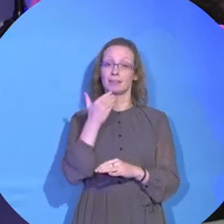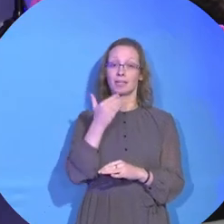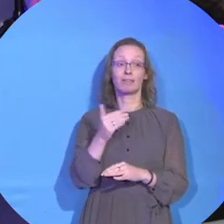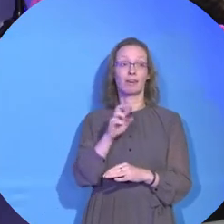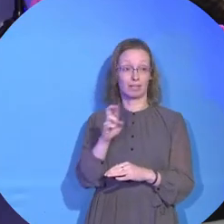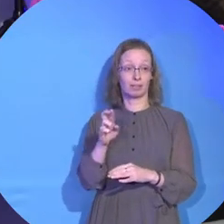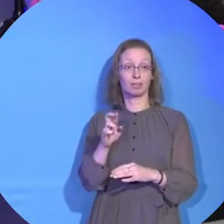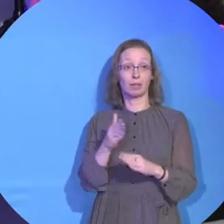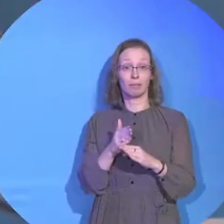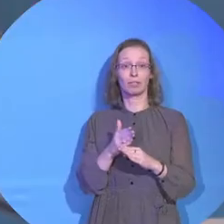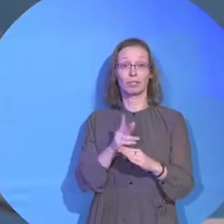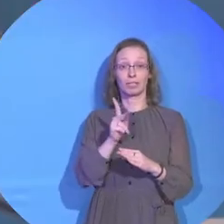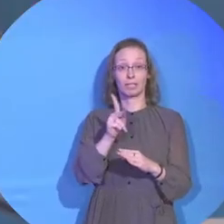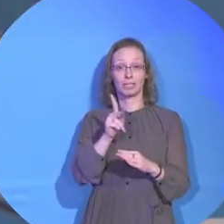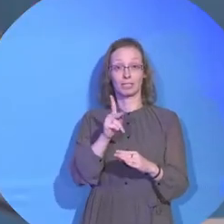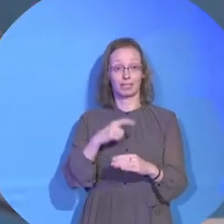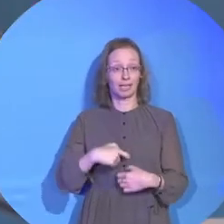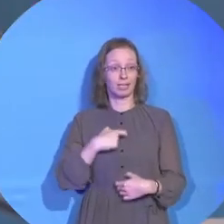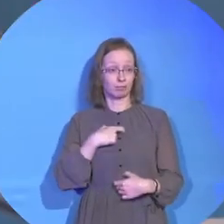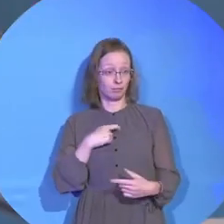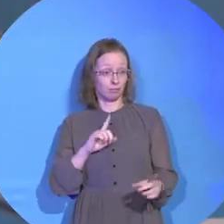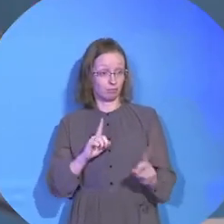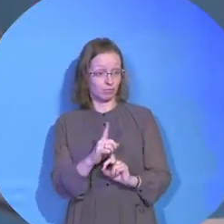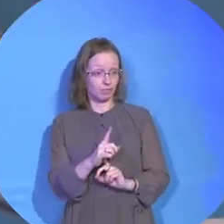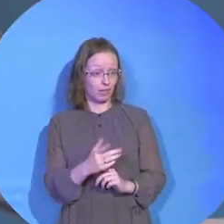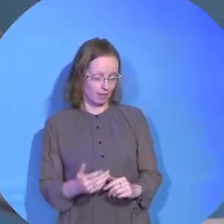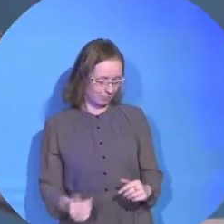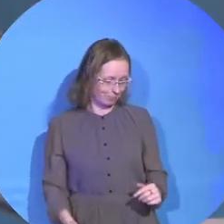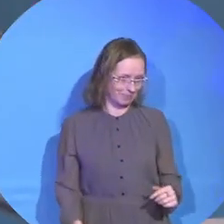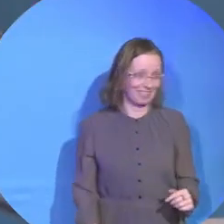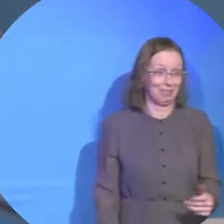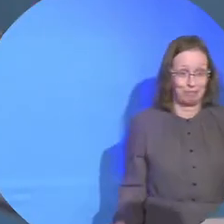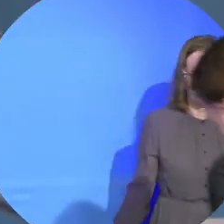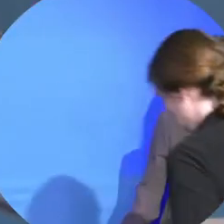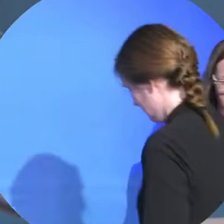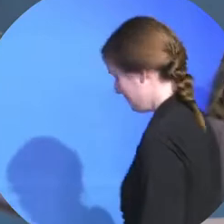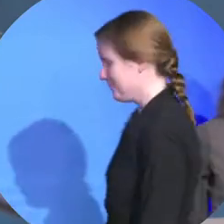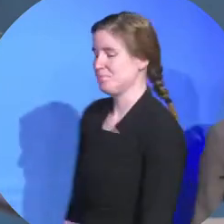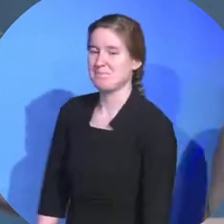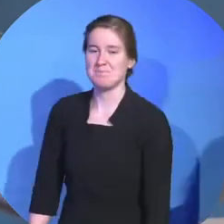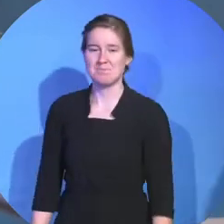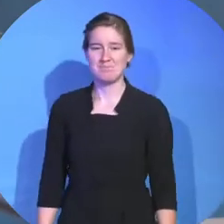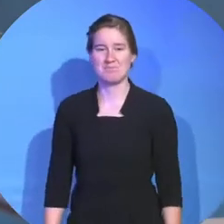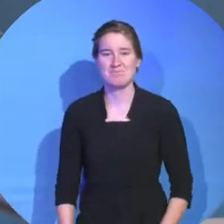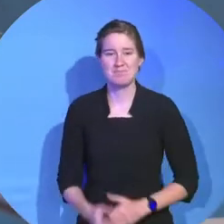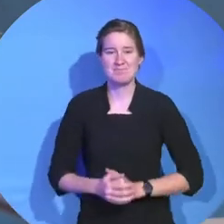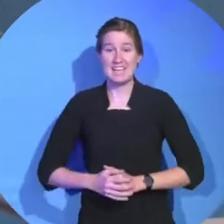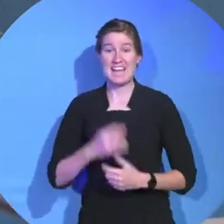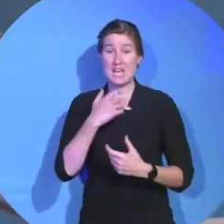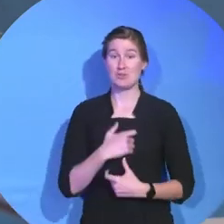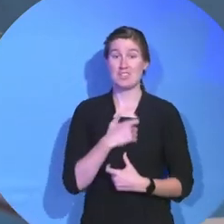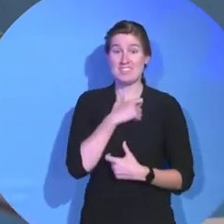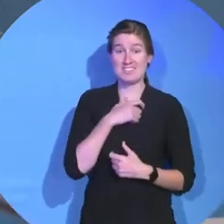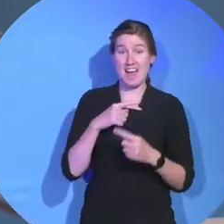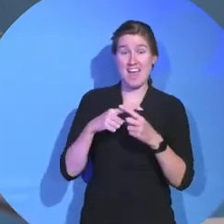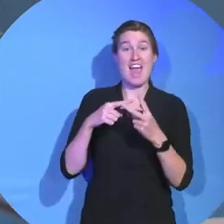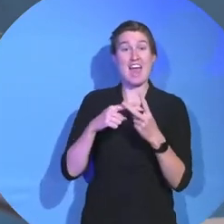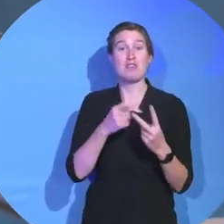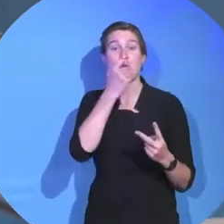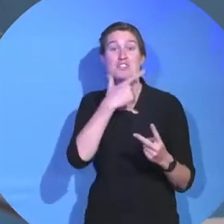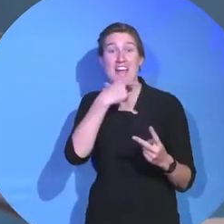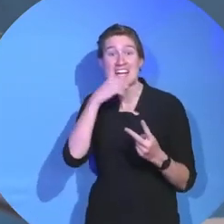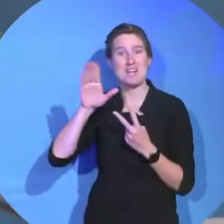Inmiddels zijn Kees van der Staaij en Don Seder naar buiten gegaan. Dat betekent dat wij hier aan tafel weer twee plekjes vrij hadden. En daar